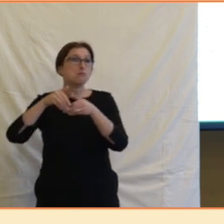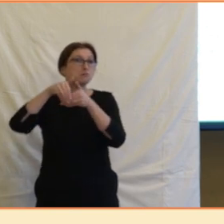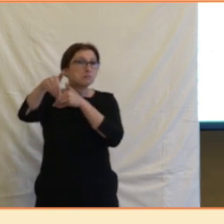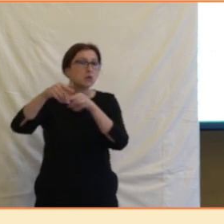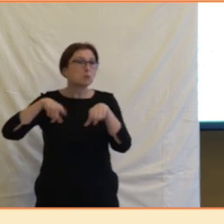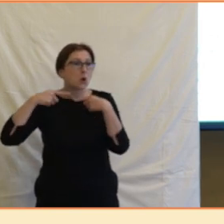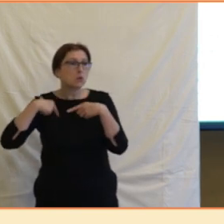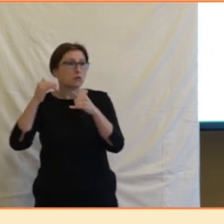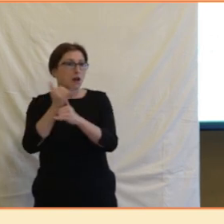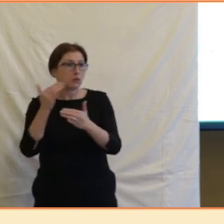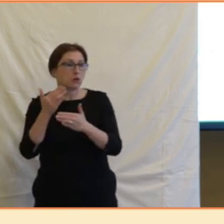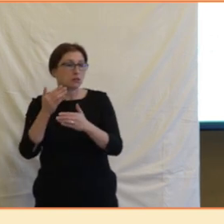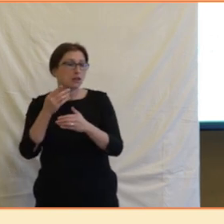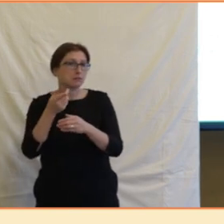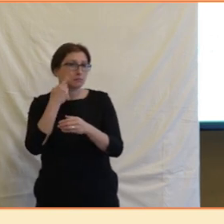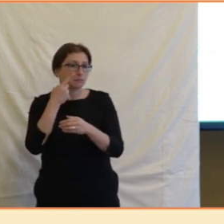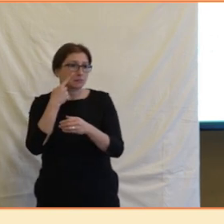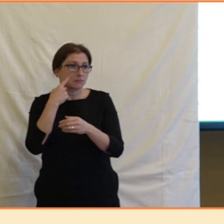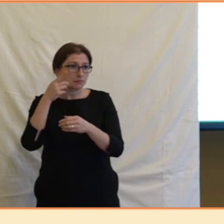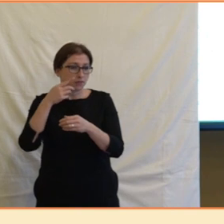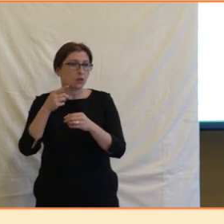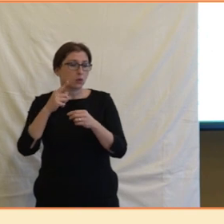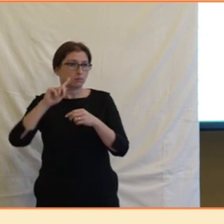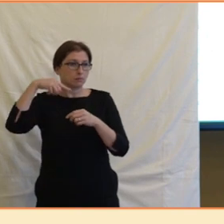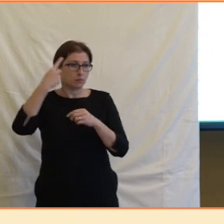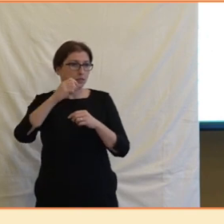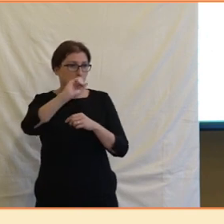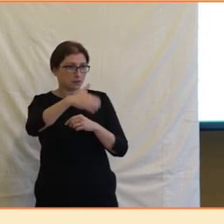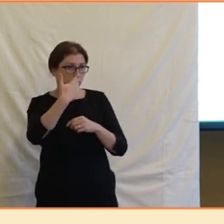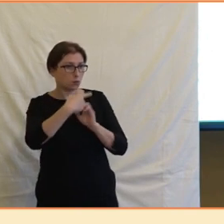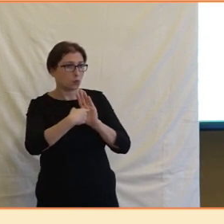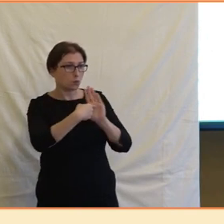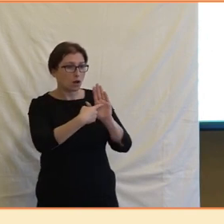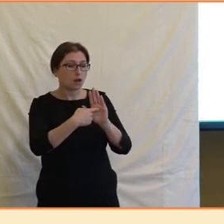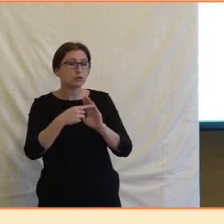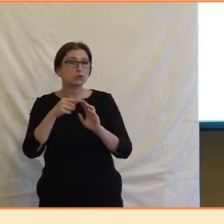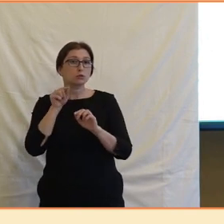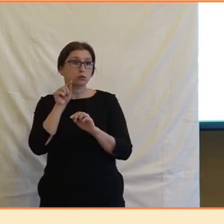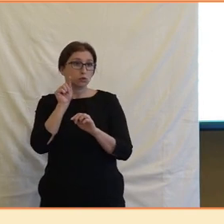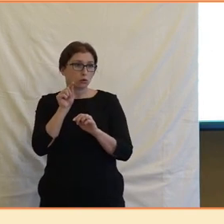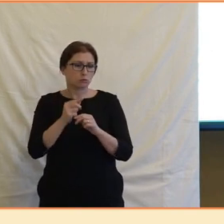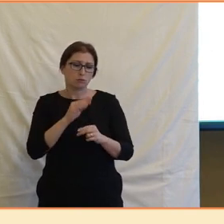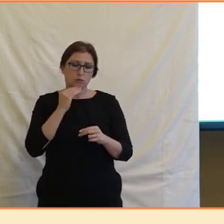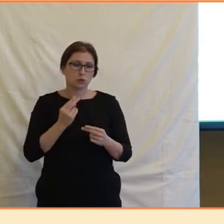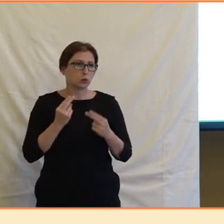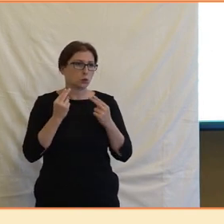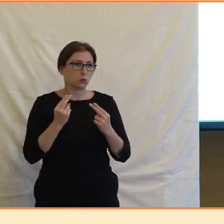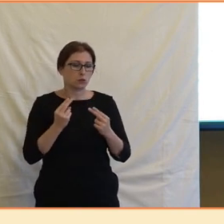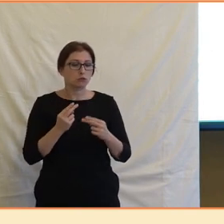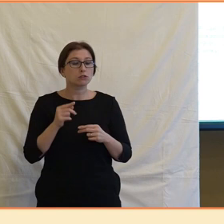jsou, jak si ukážeme na dalším slajdu, hodně využívány k tomu, jakým způsobem